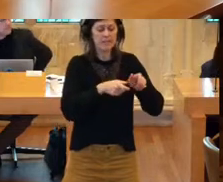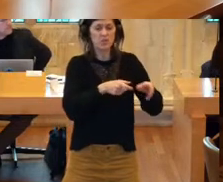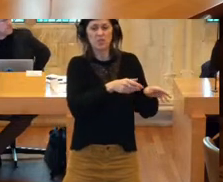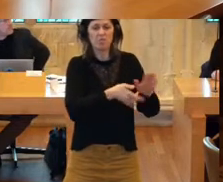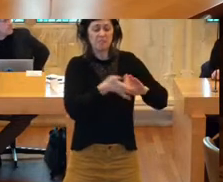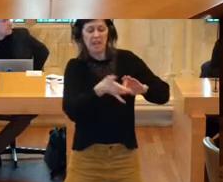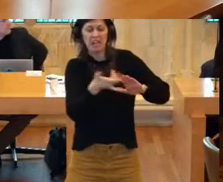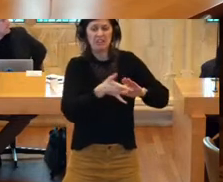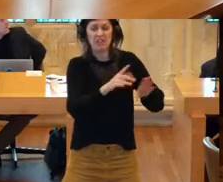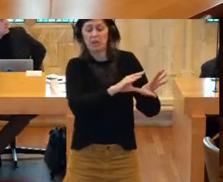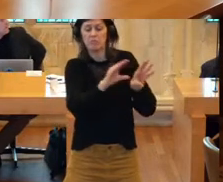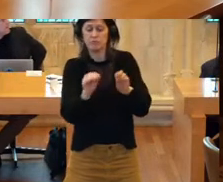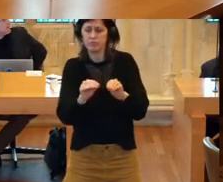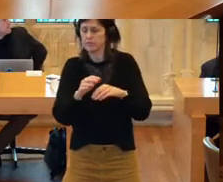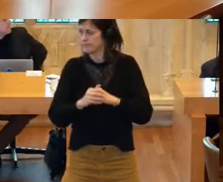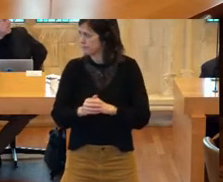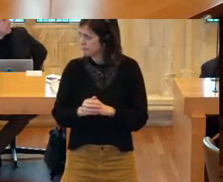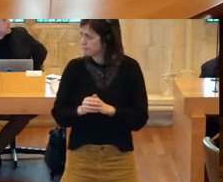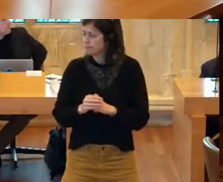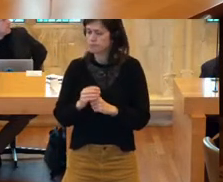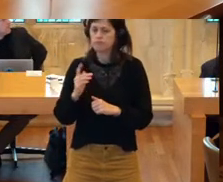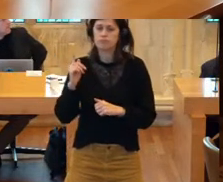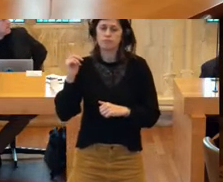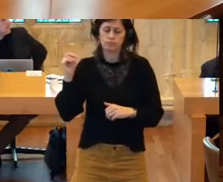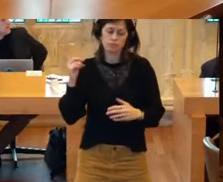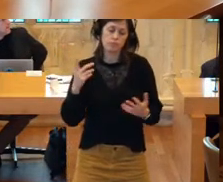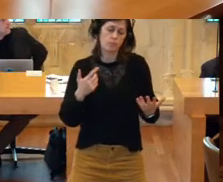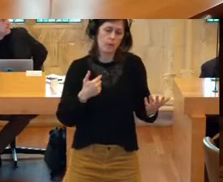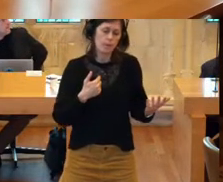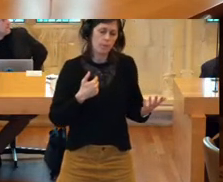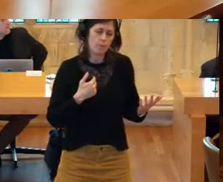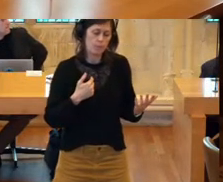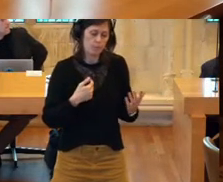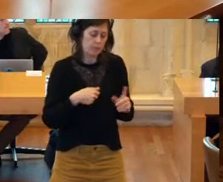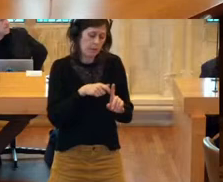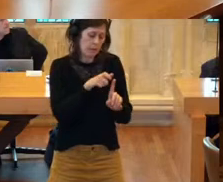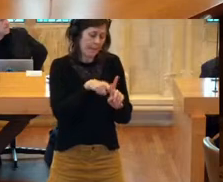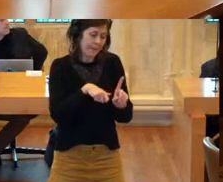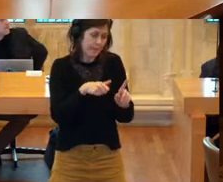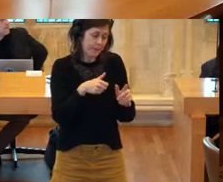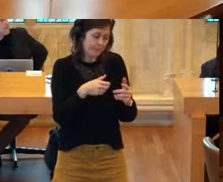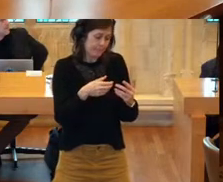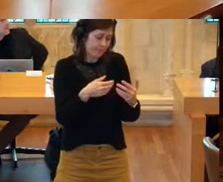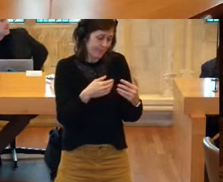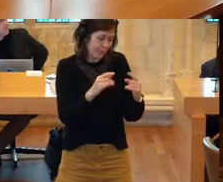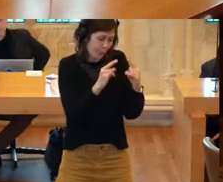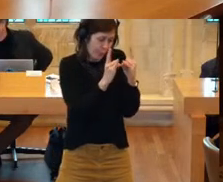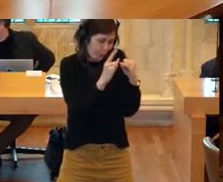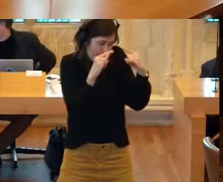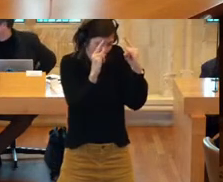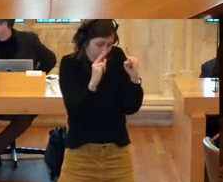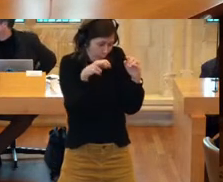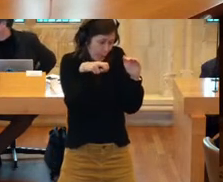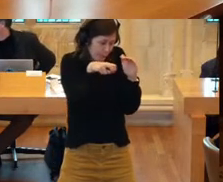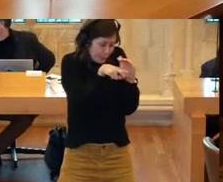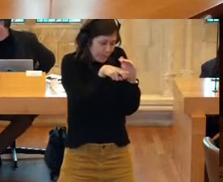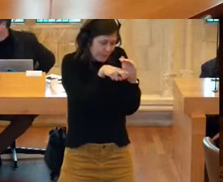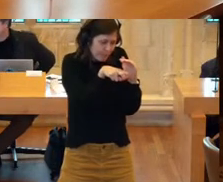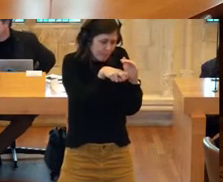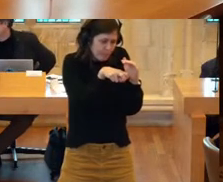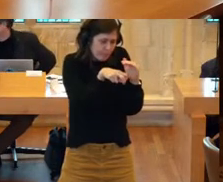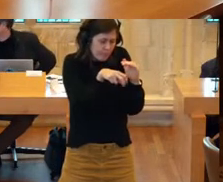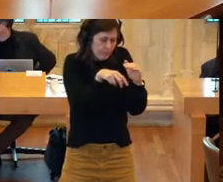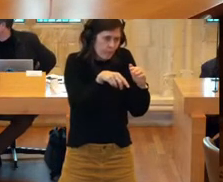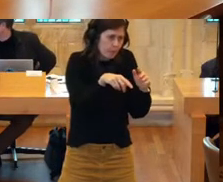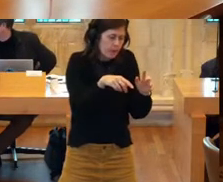effectivement, même si je reste persuadé que la préoccupation de quelqu'un qui vit sous une tente n'est quand même pas de se lever au milieu de la nuit pour accéder à un